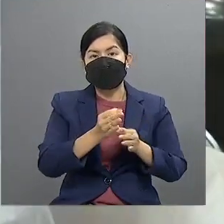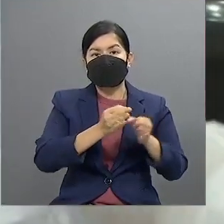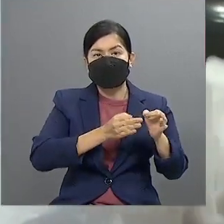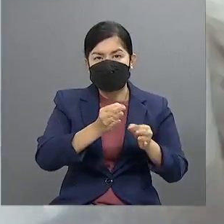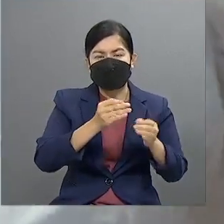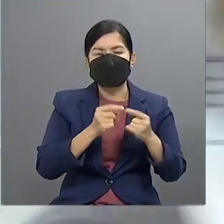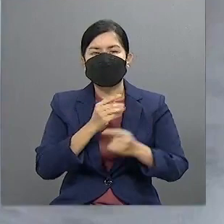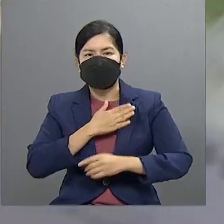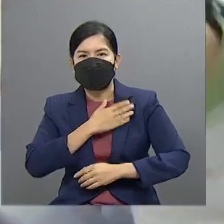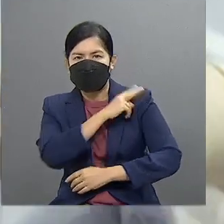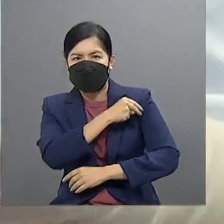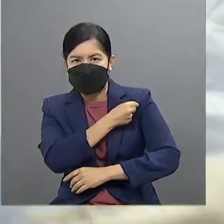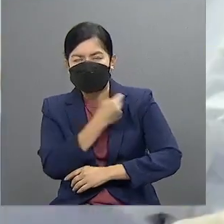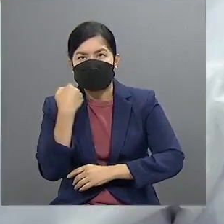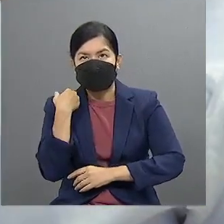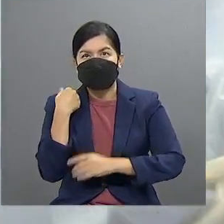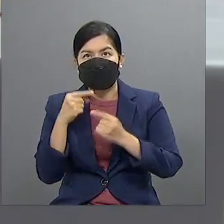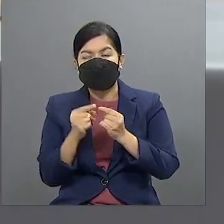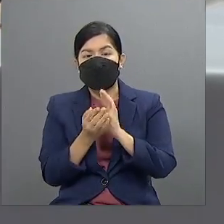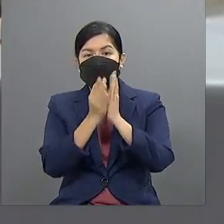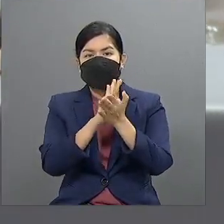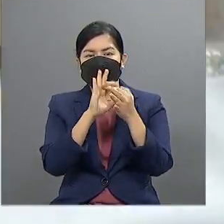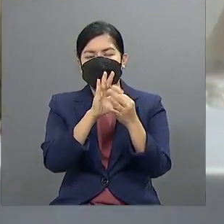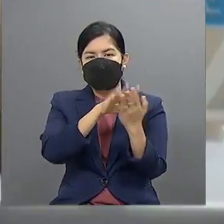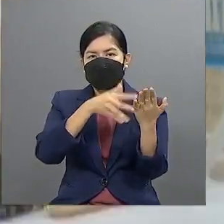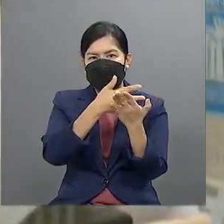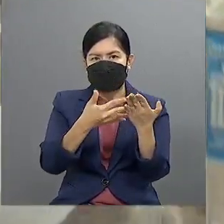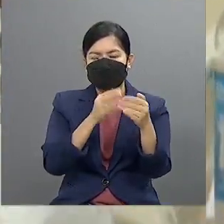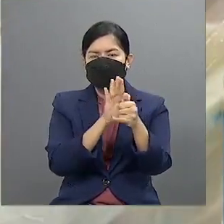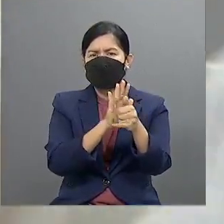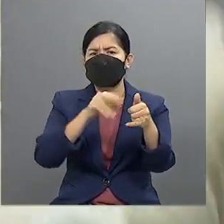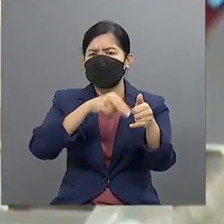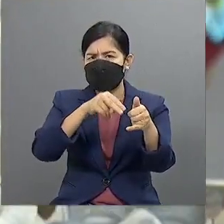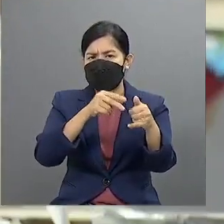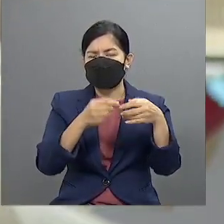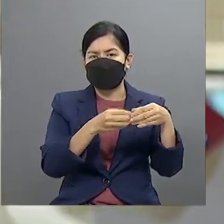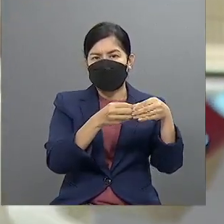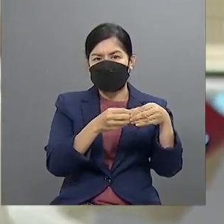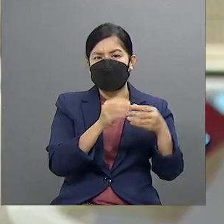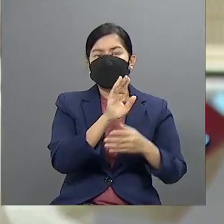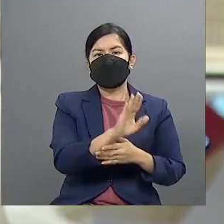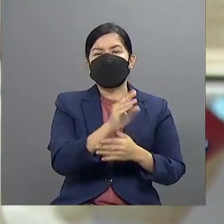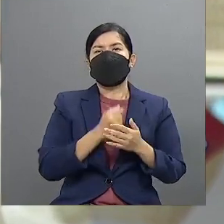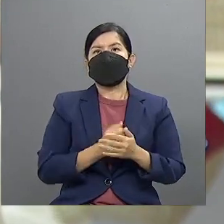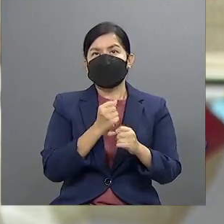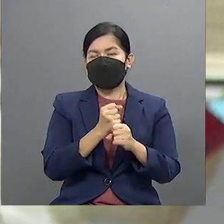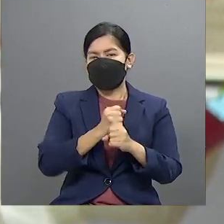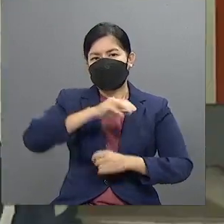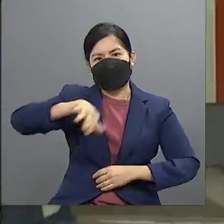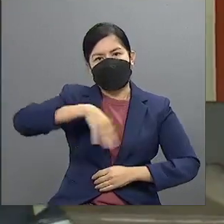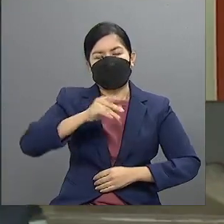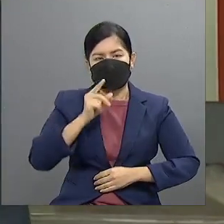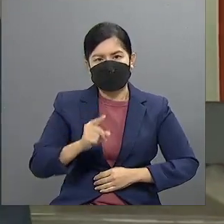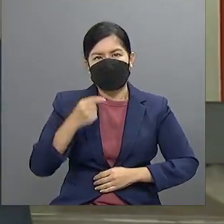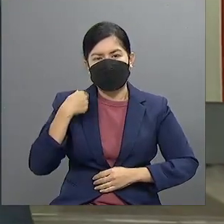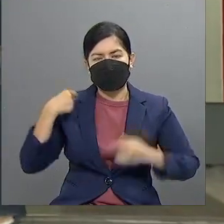ในการดูแลควบคุมการติดเชื้อเพิ่มขึ้นนะคะโดยบุคลากรที่เป็นกลุ่มระดับ medical staff จะต้องใส่ชุดอุปกรณ์ป้องกันในเลเ